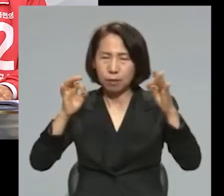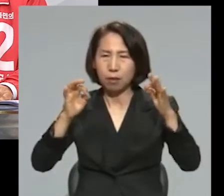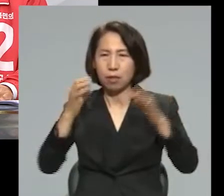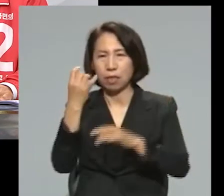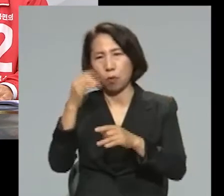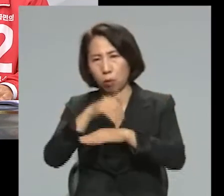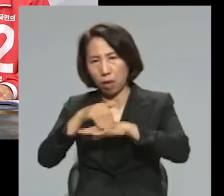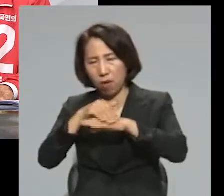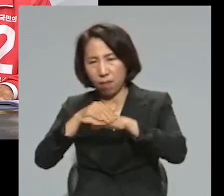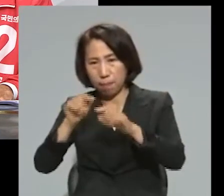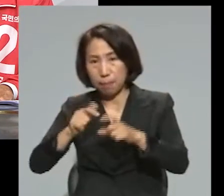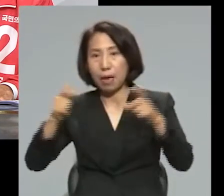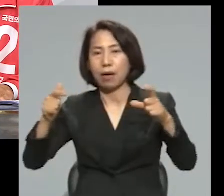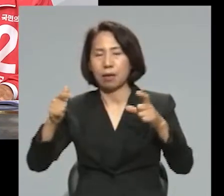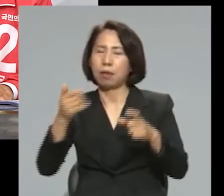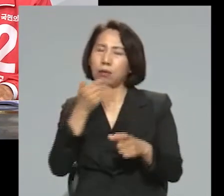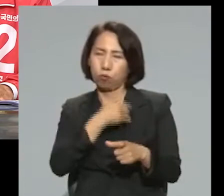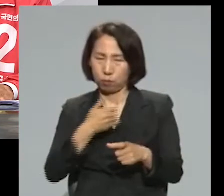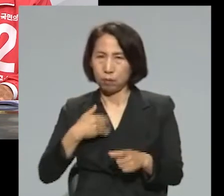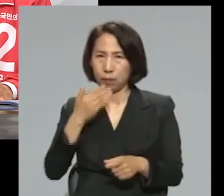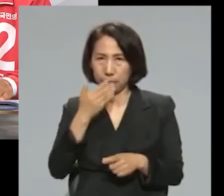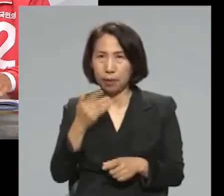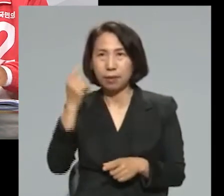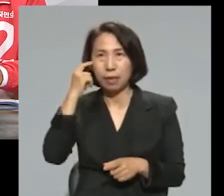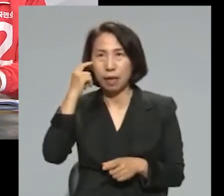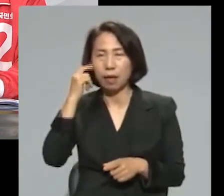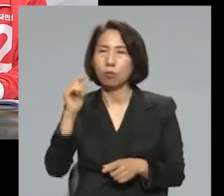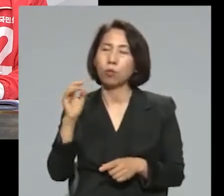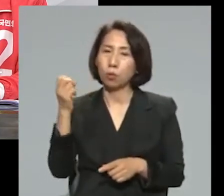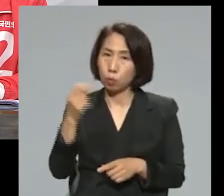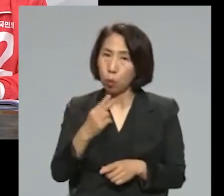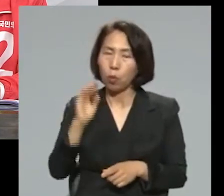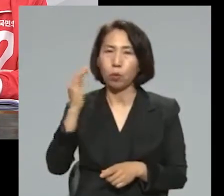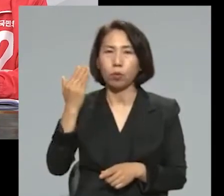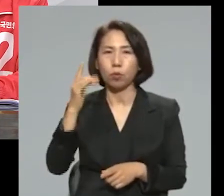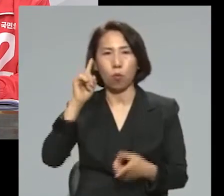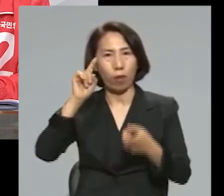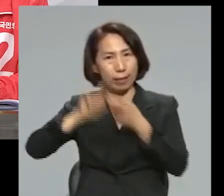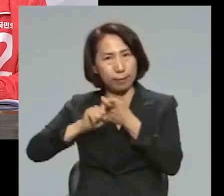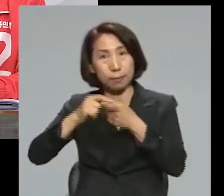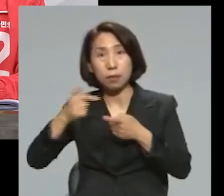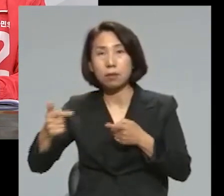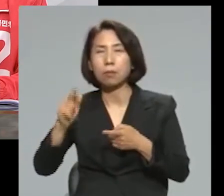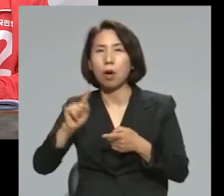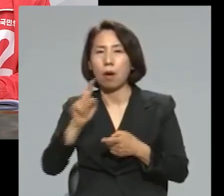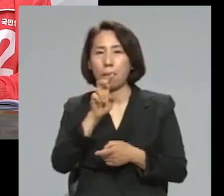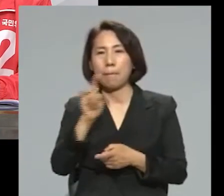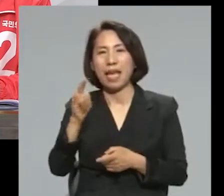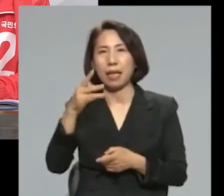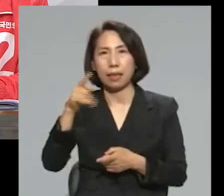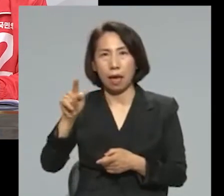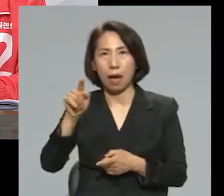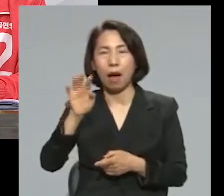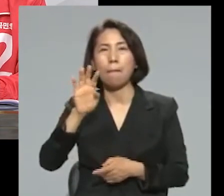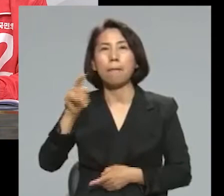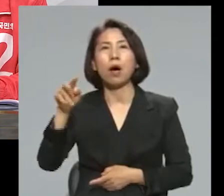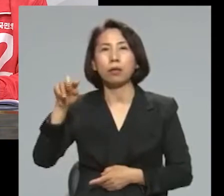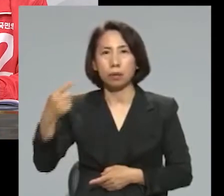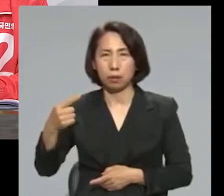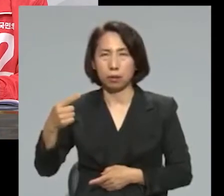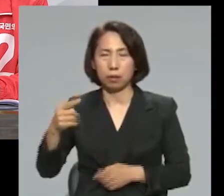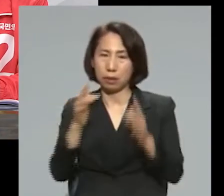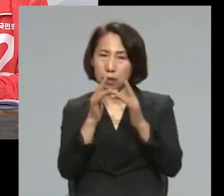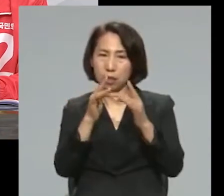늘 것으로 생각합니다. 더불어서 현재 요사이 가장 핫한 내용이 메타버스입니다. 메타버스로